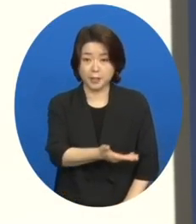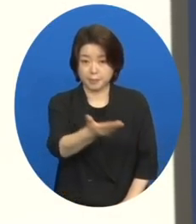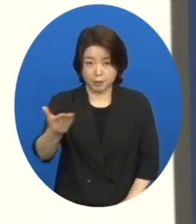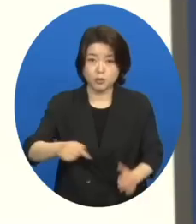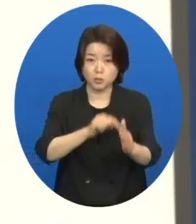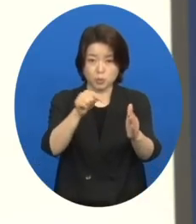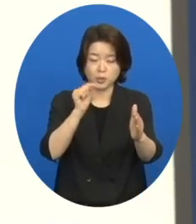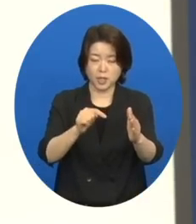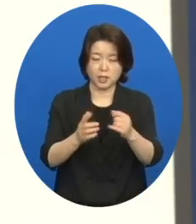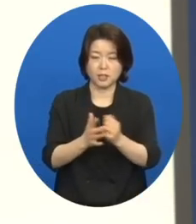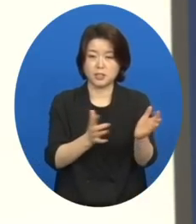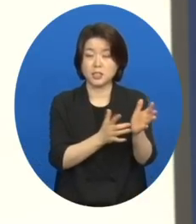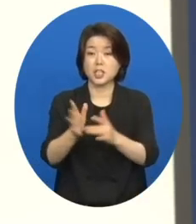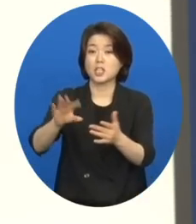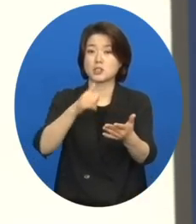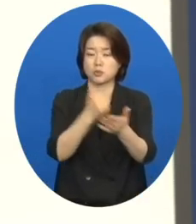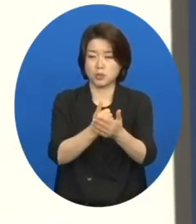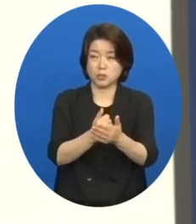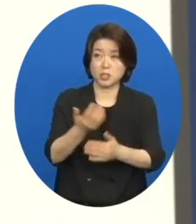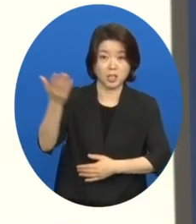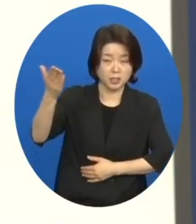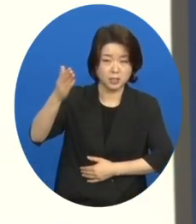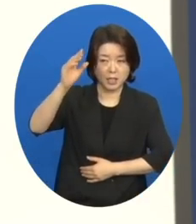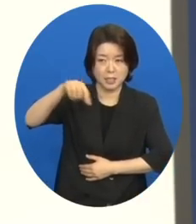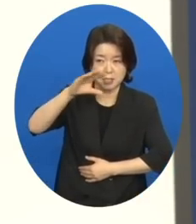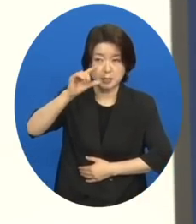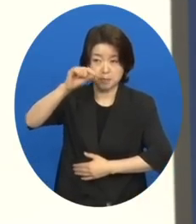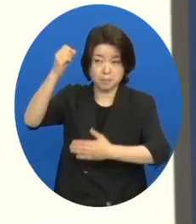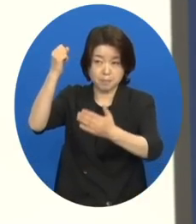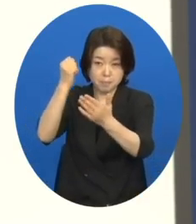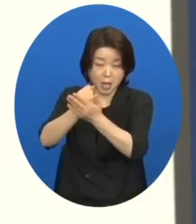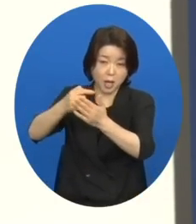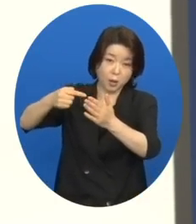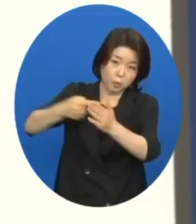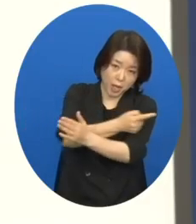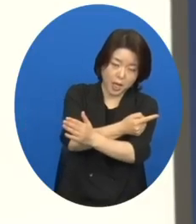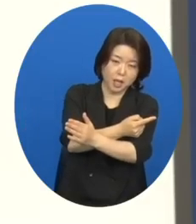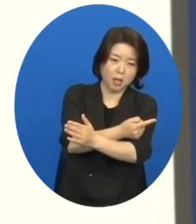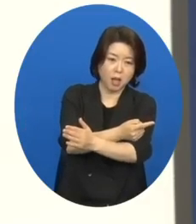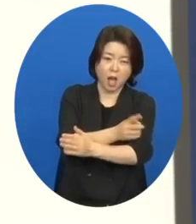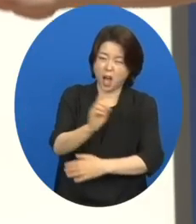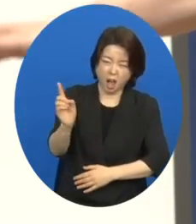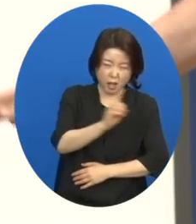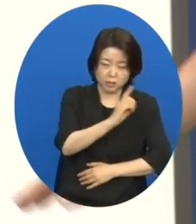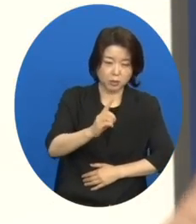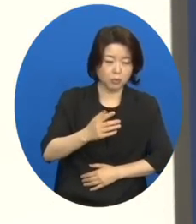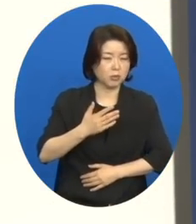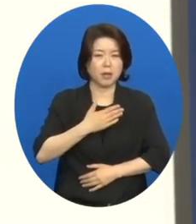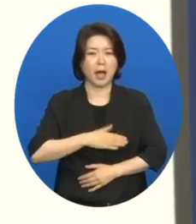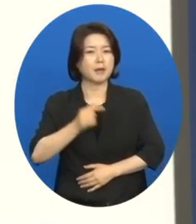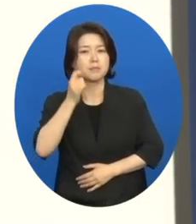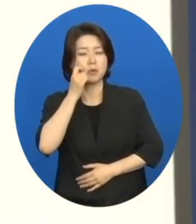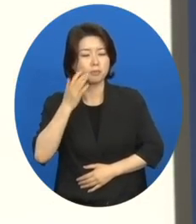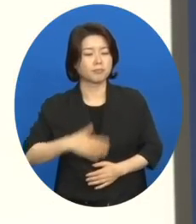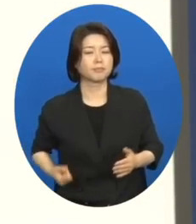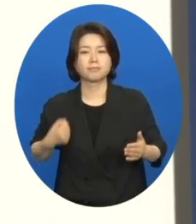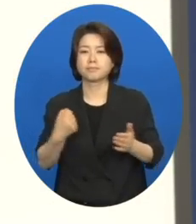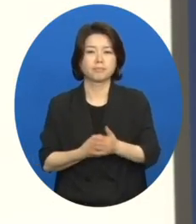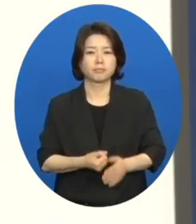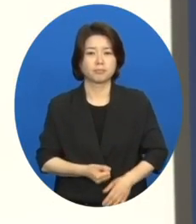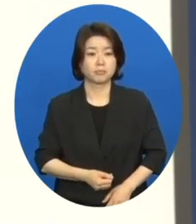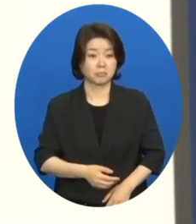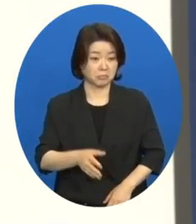중에서 예수 그리스도와 그가 십자가에 못 박히신 것 외에는 아무것도 알지 아니하기로